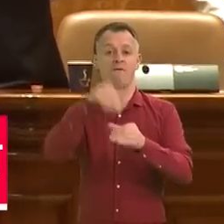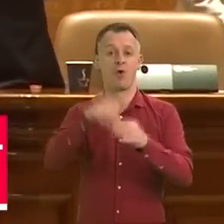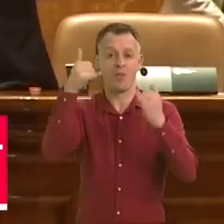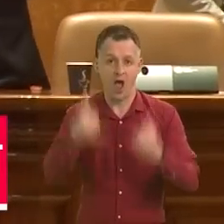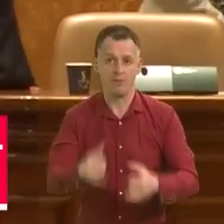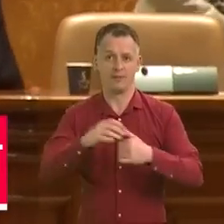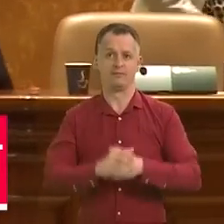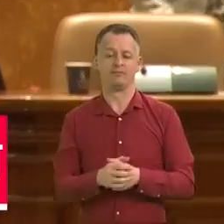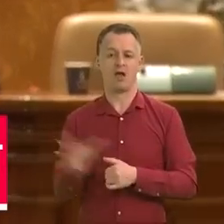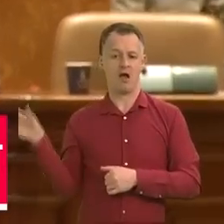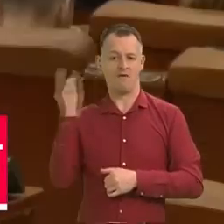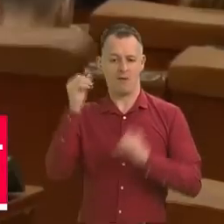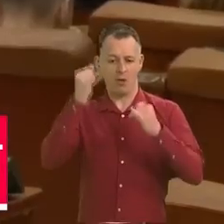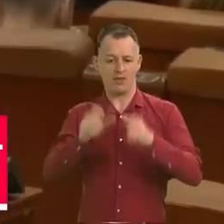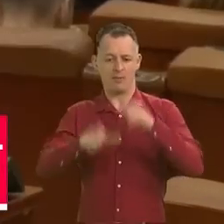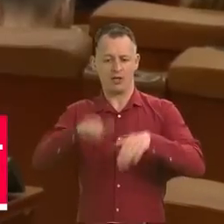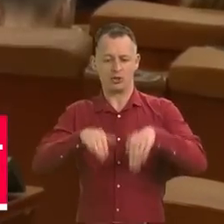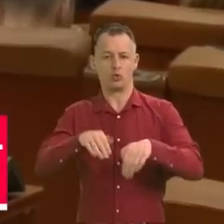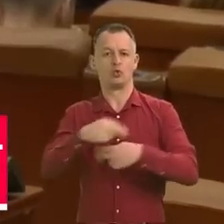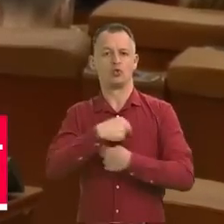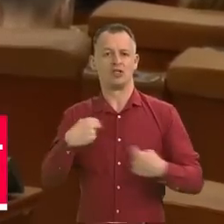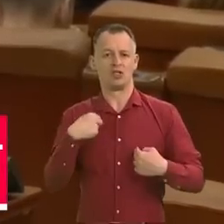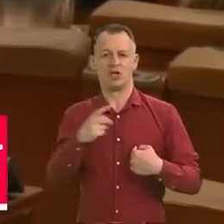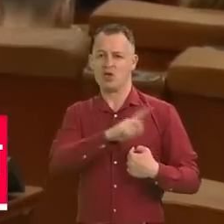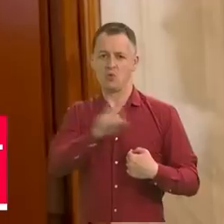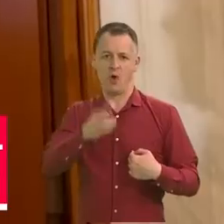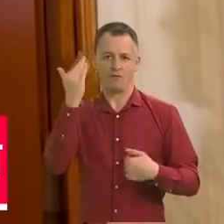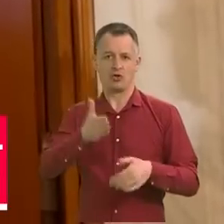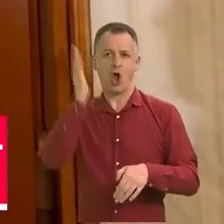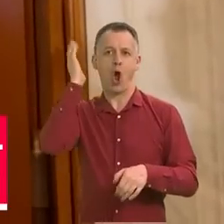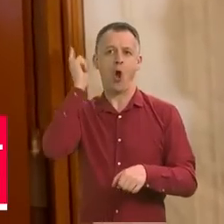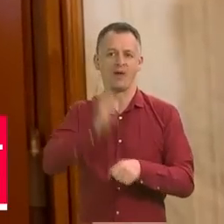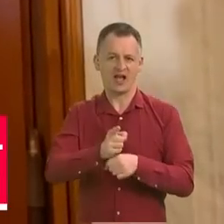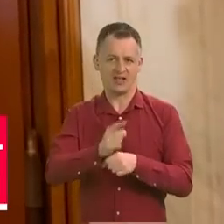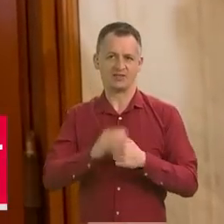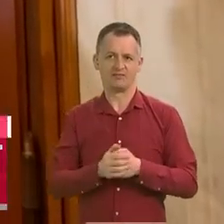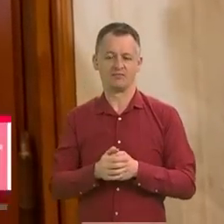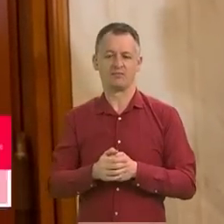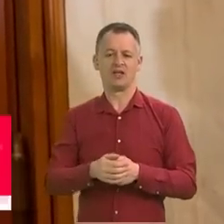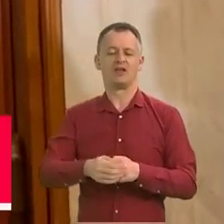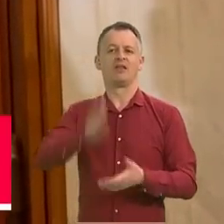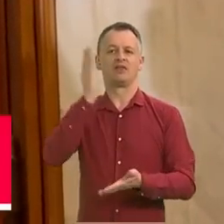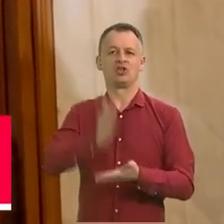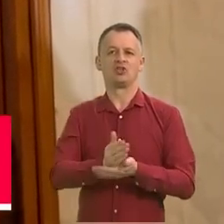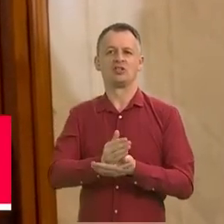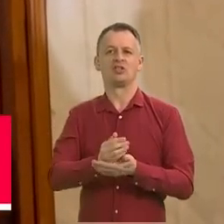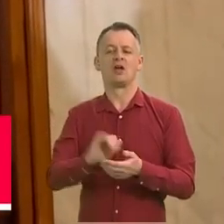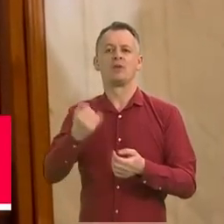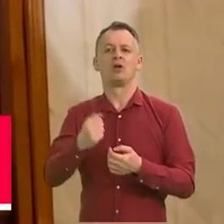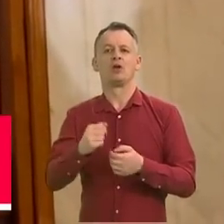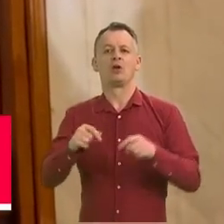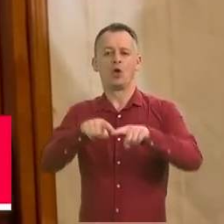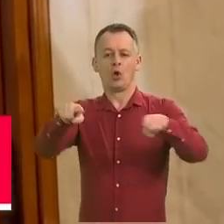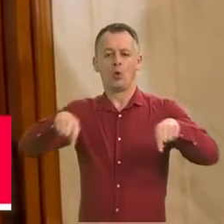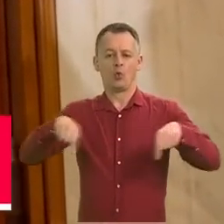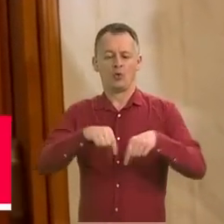ministrul Justiției că pragul pentru abuz în serviciu nu era de fapt o obligație. În deciziile Curții Constituționale, problema e rămasă